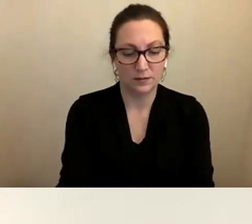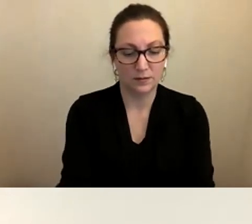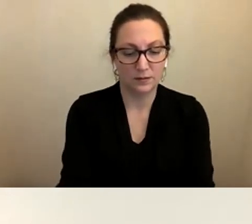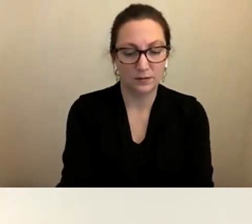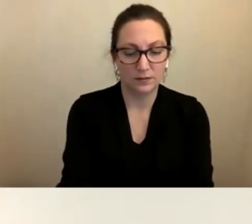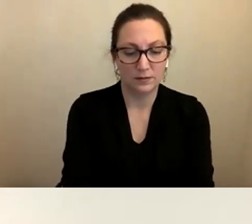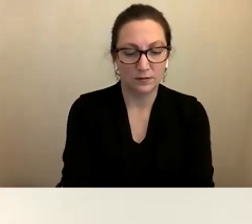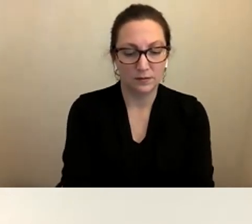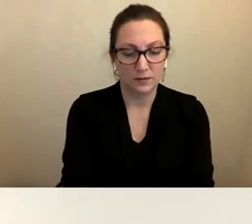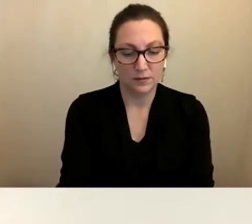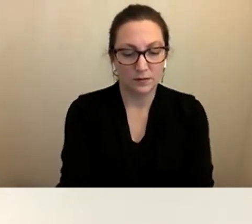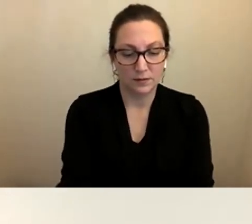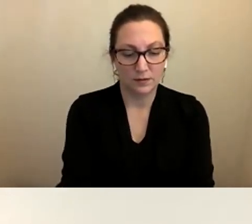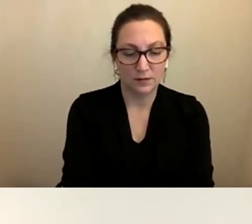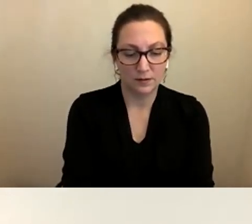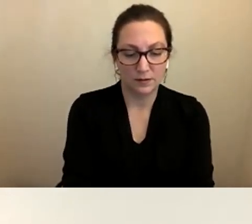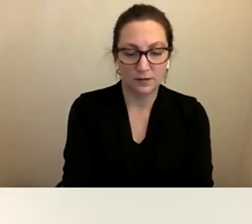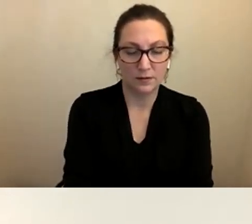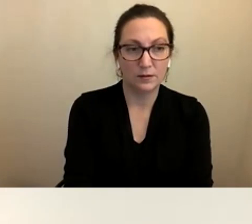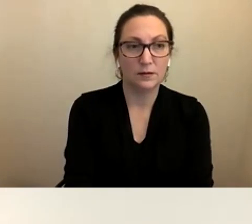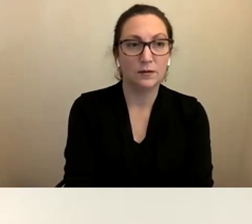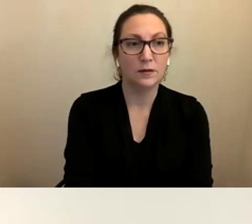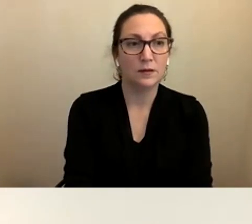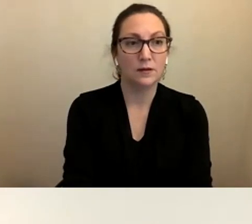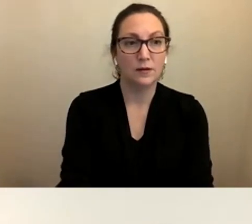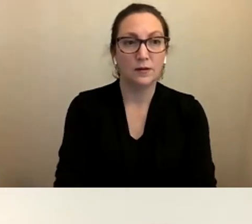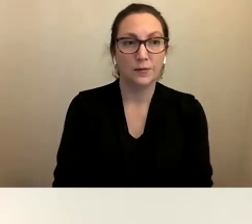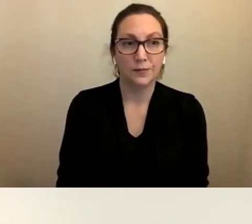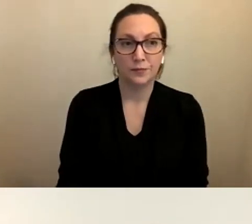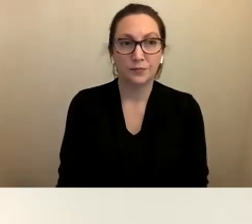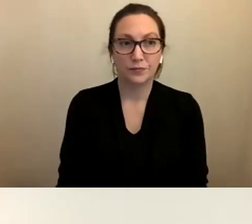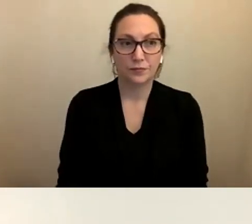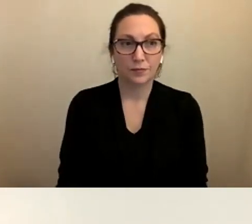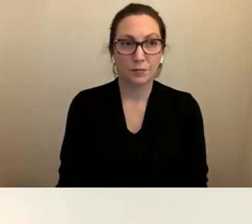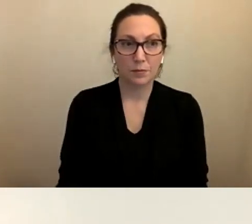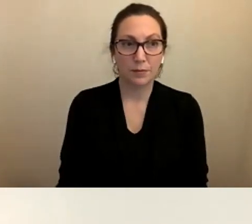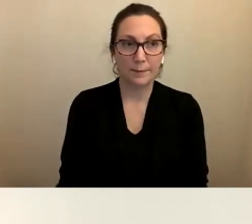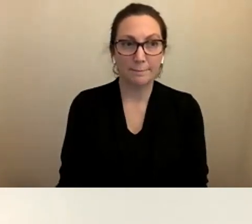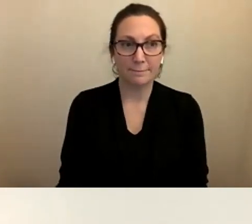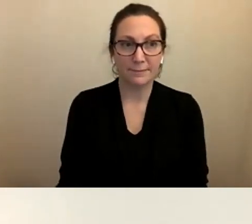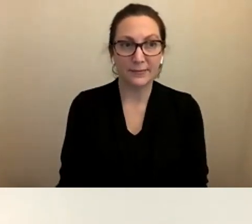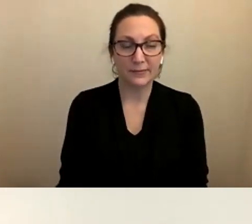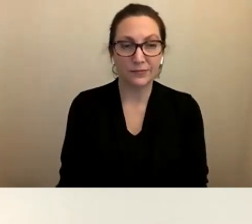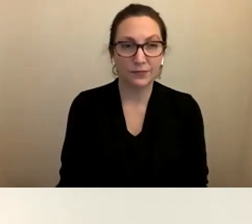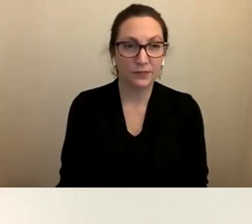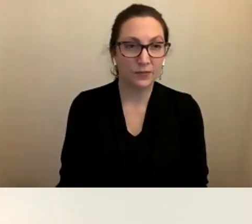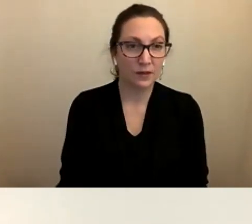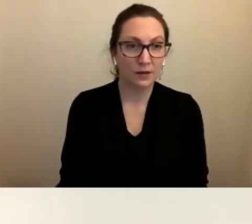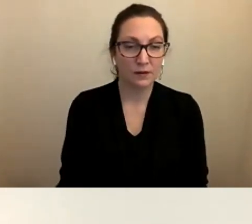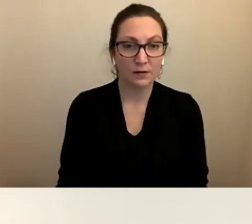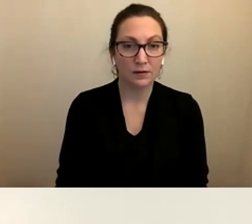de dire et c'est avec plaisir qu'on fait ça. Nous demandons pour entrer dans la conversation et pour chercher à comprendre tout ça, dire tout ce qu'on a